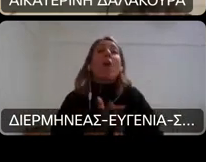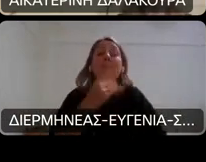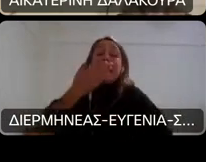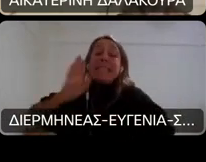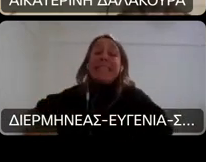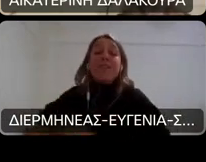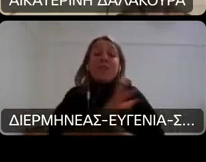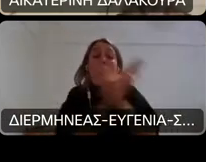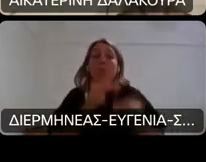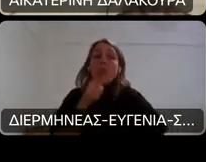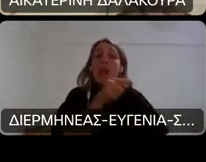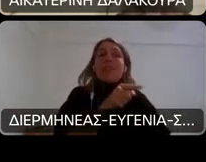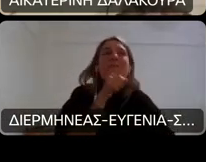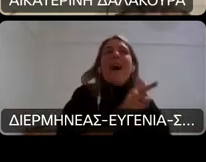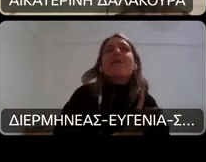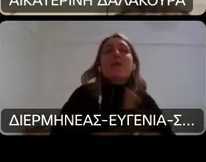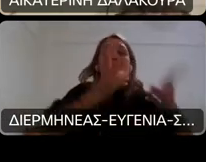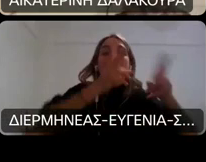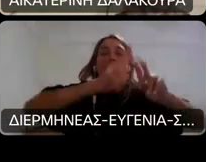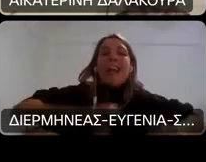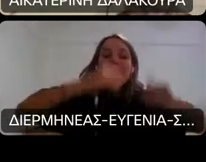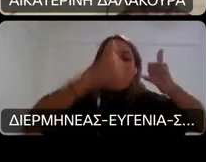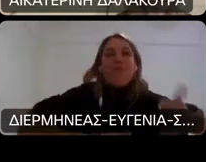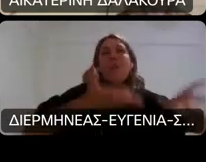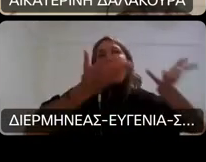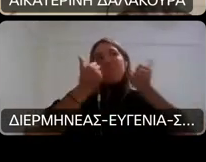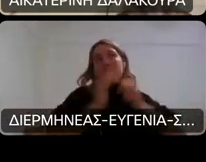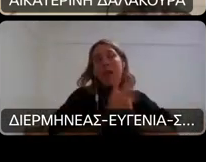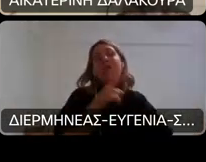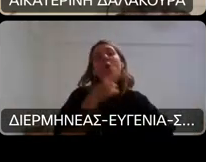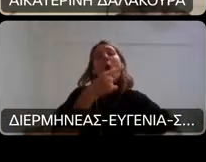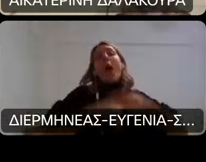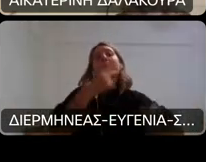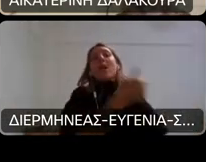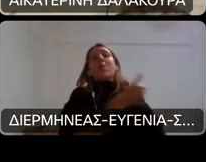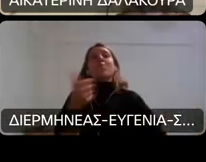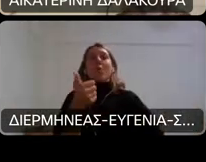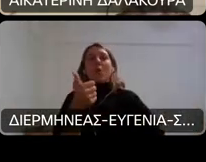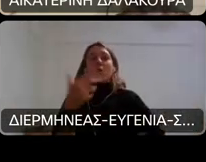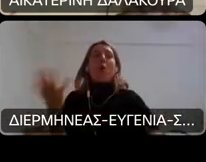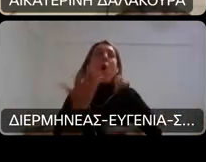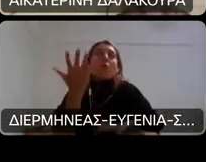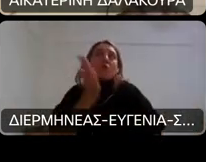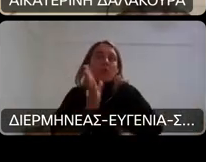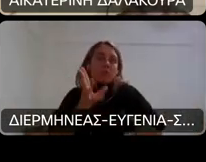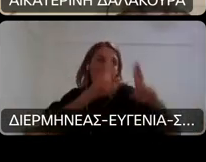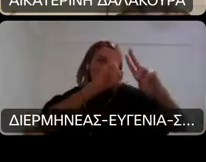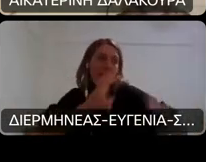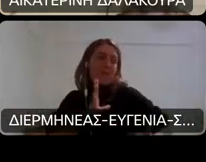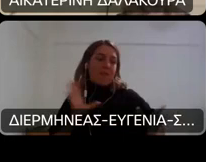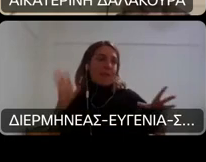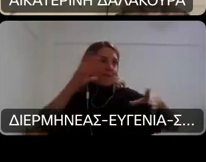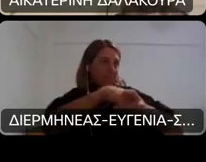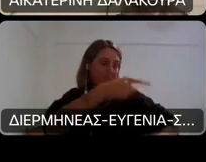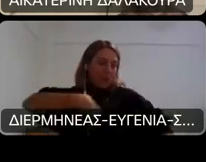δεν στηρίζεται σε κάποια συγκεκριμένη έρευνα παρά μόνο στην εμπειρία όσων μετήχαμε στην διερεύνηση